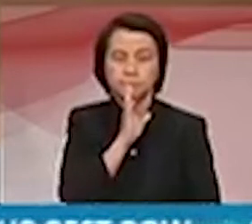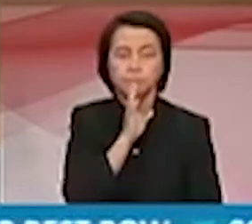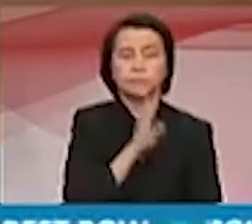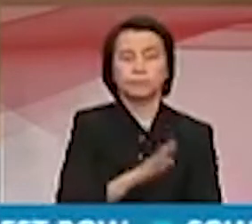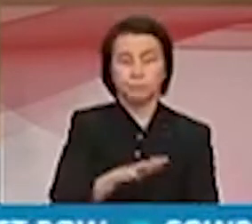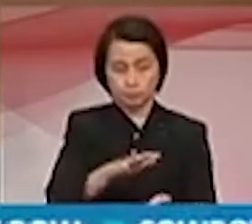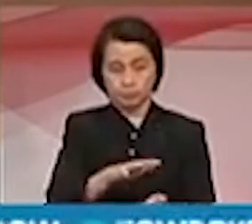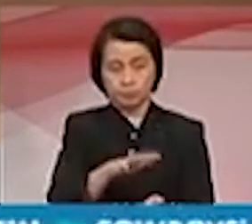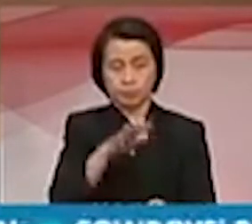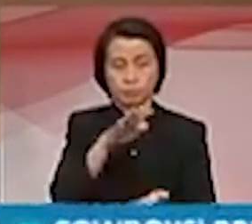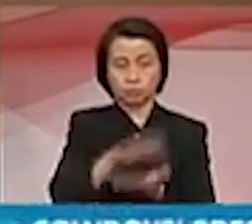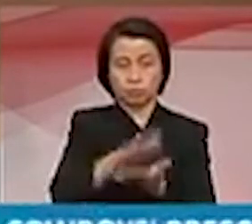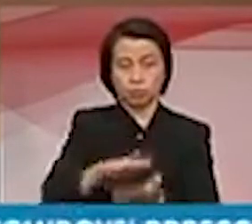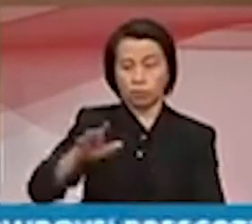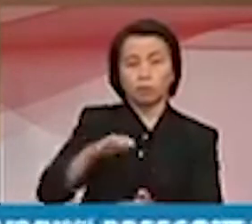sekolah mesti